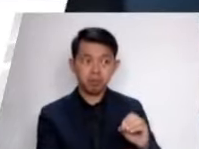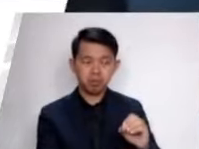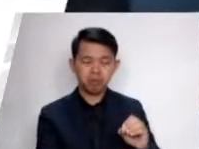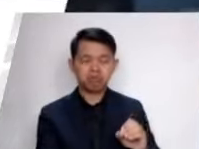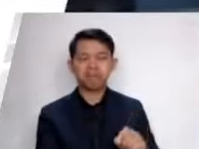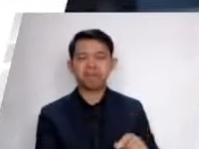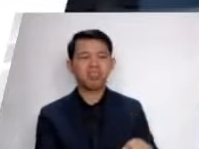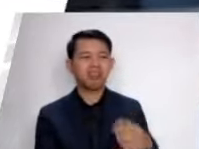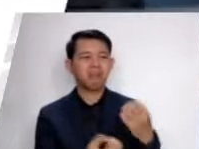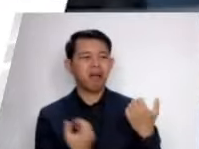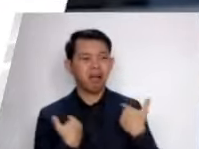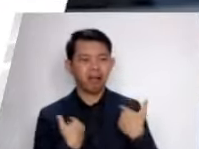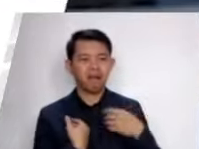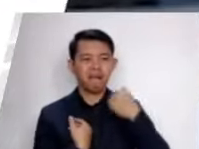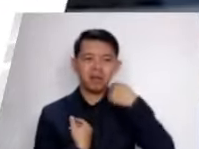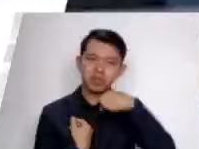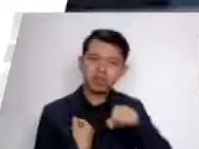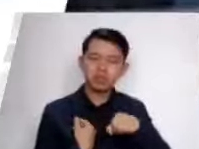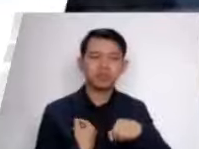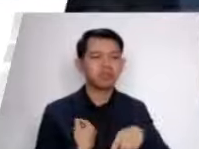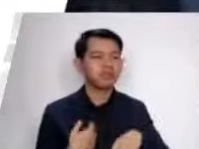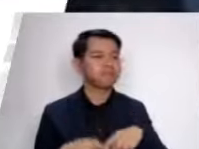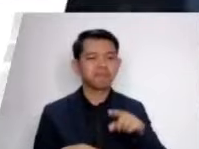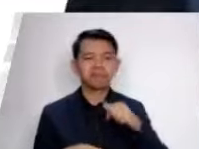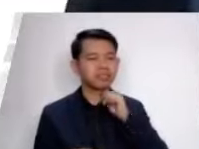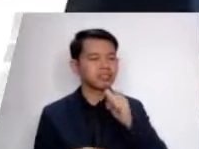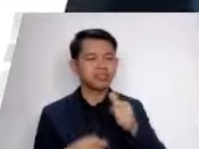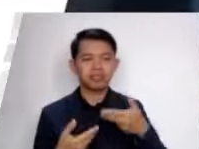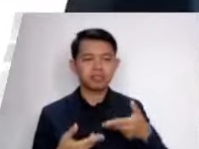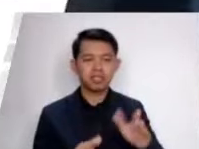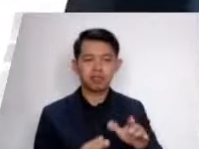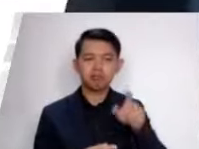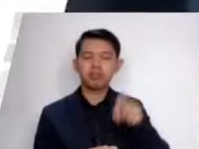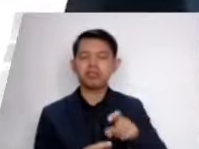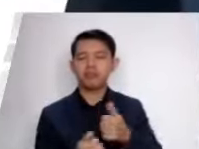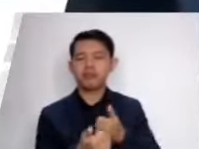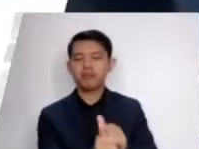pelampas banganta maging lang compliant.